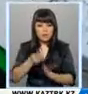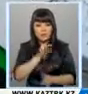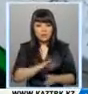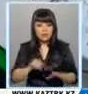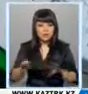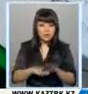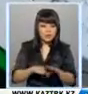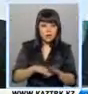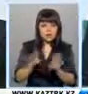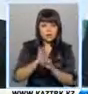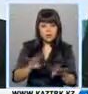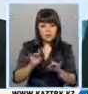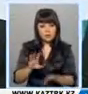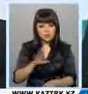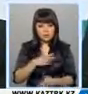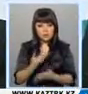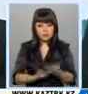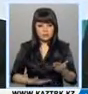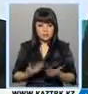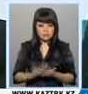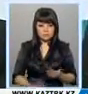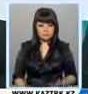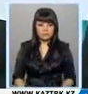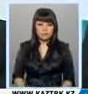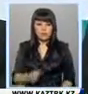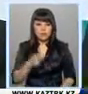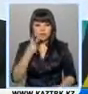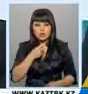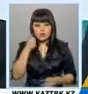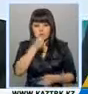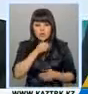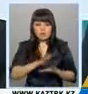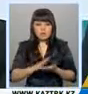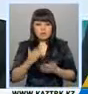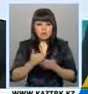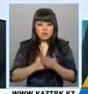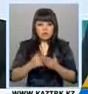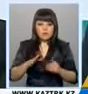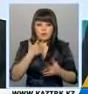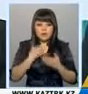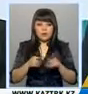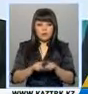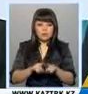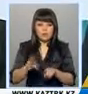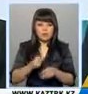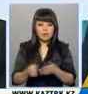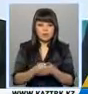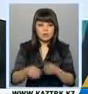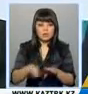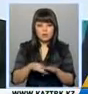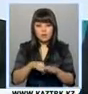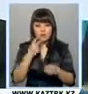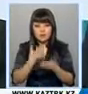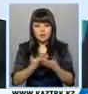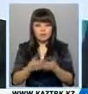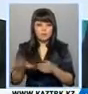шыға білуі, дейді сарапшылар. Біз 2 жыл қатарынан Халық банкі жинақтаушы зейнетақы қорына рейтинг жасап келеміз. Бүгінгі